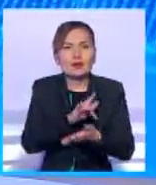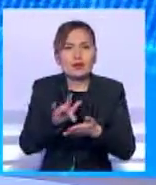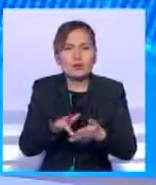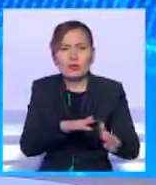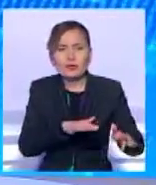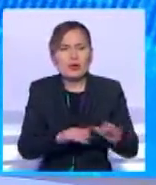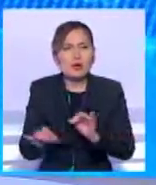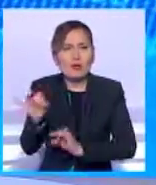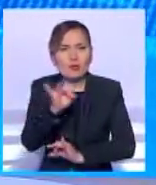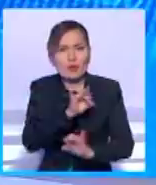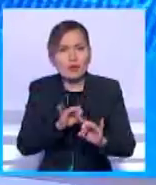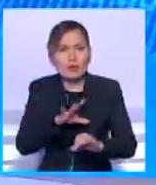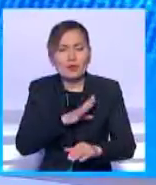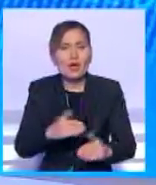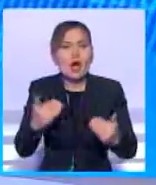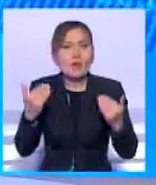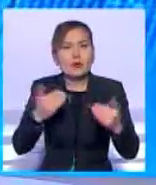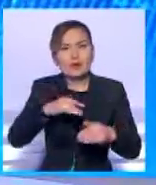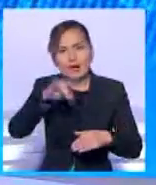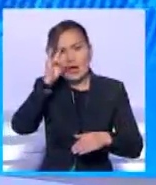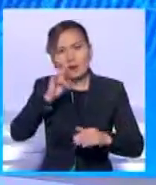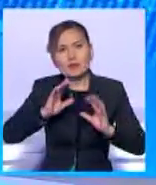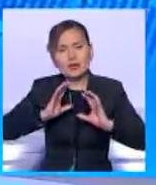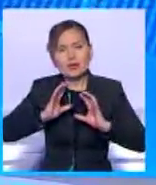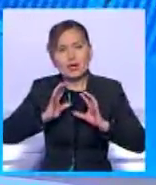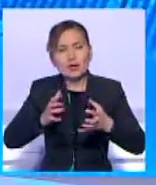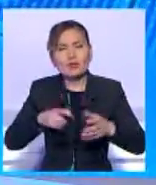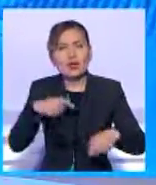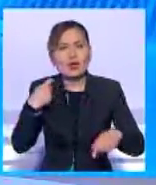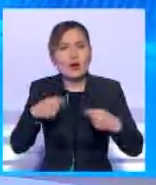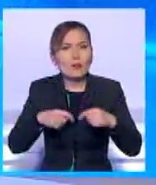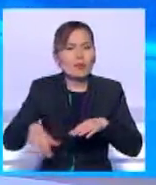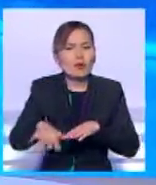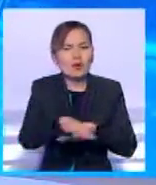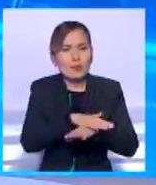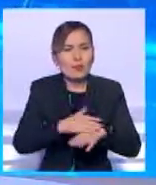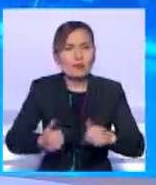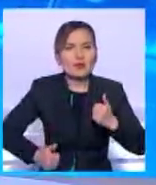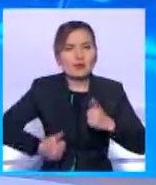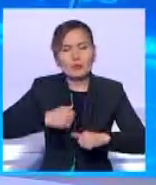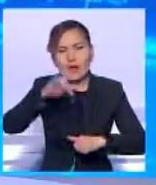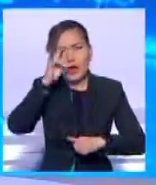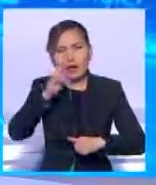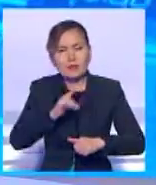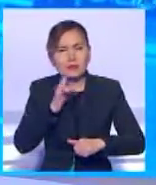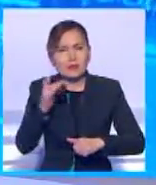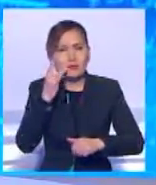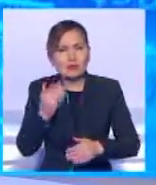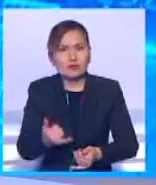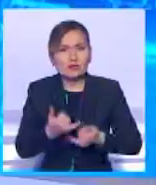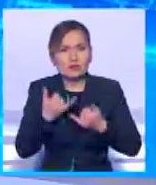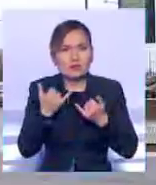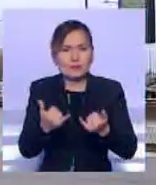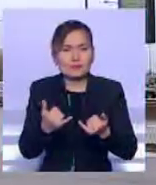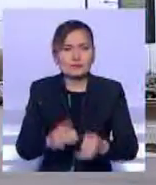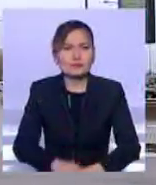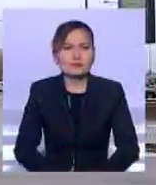процесі сөзіміздің айқын дәлелі. Бүгінде Қазақстанның әлемдік нарықтағы рөлін беделді сарапшылар да жоғары бағалап отыр.